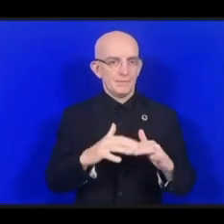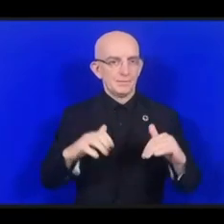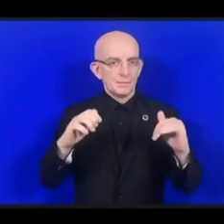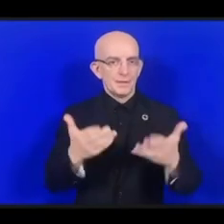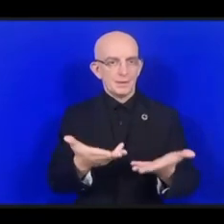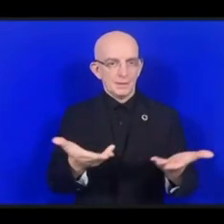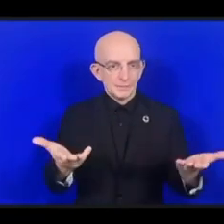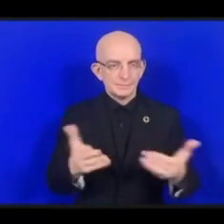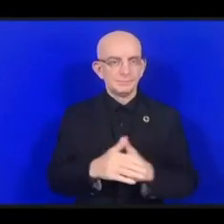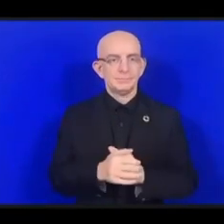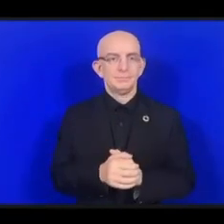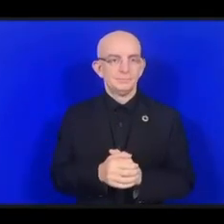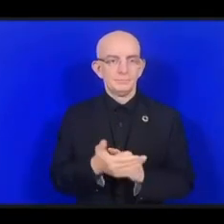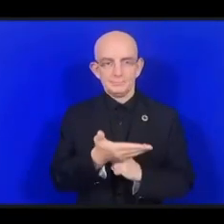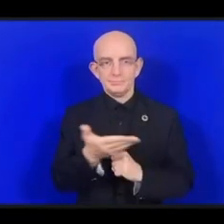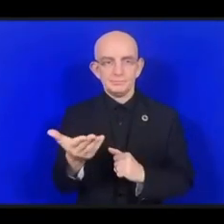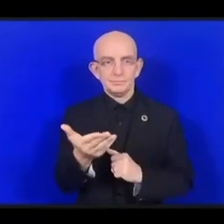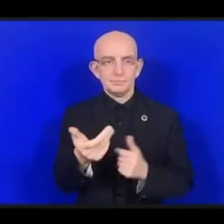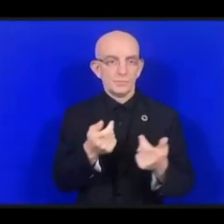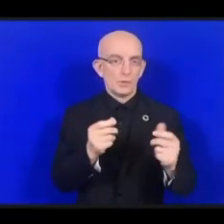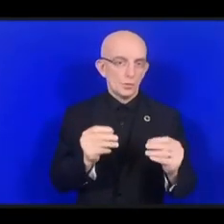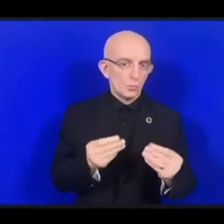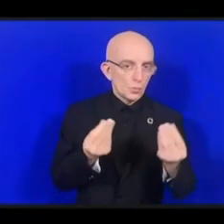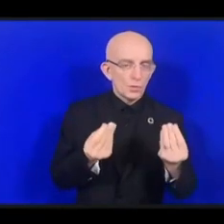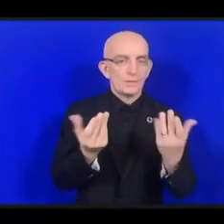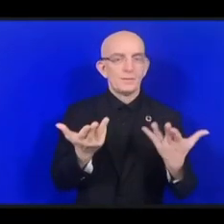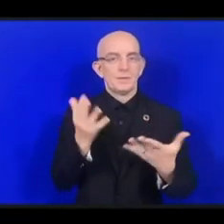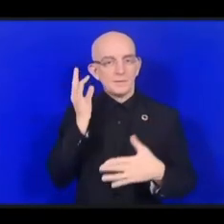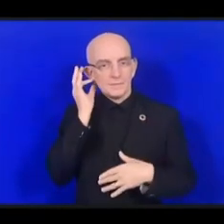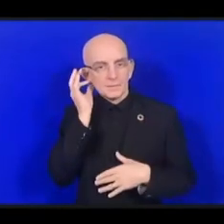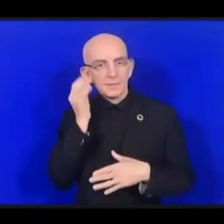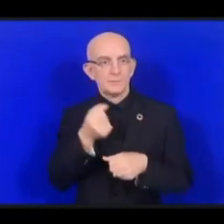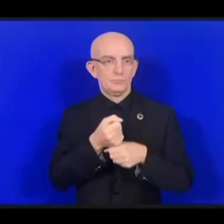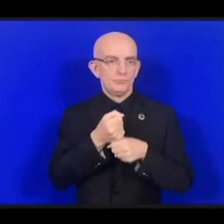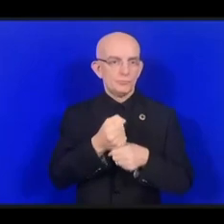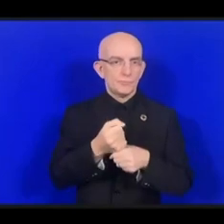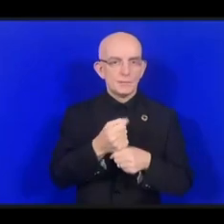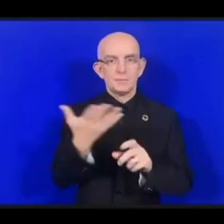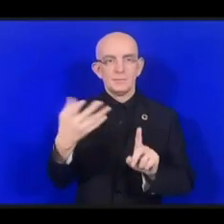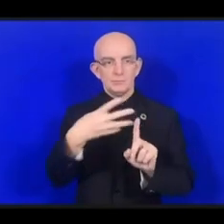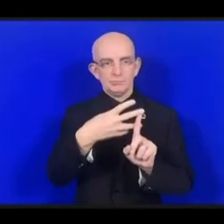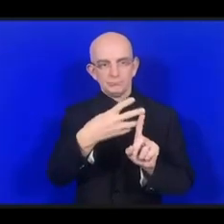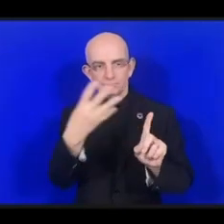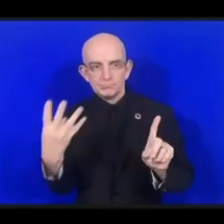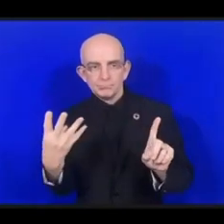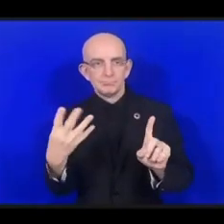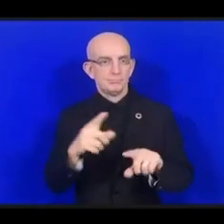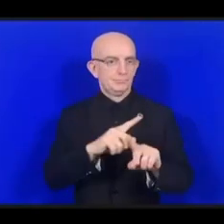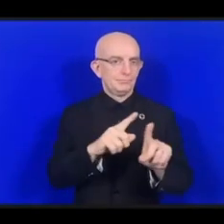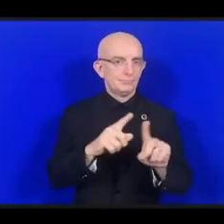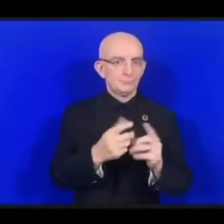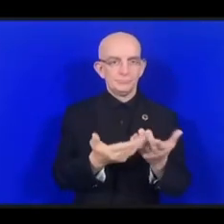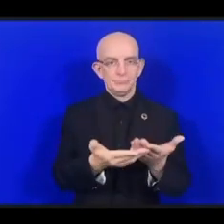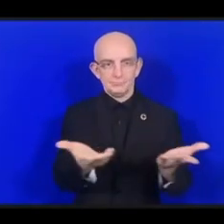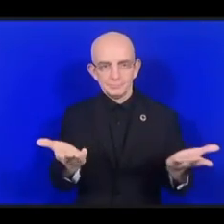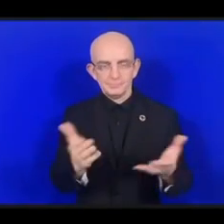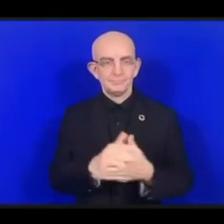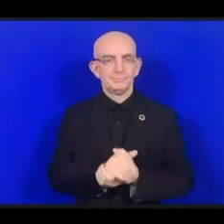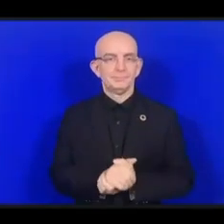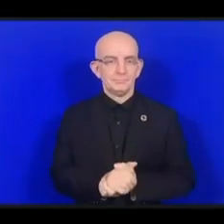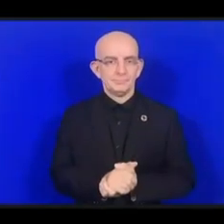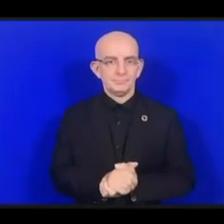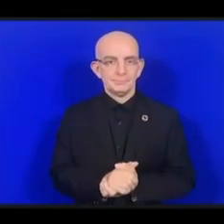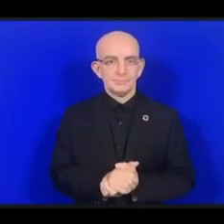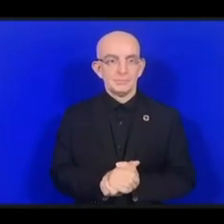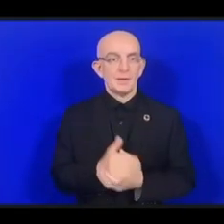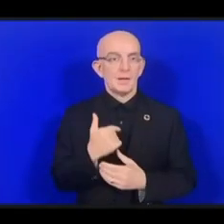彩虹族的代表、女士们、先生们，礼节皆尊。我首先呢要感谢主